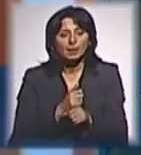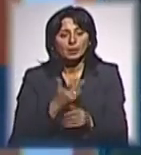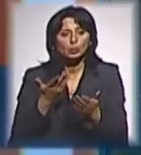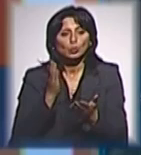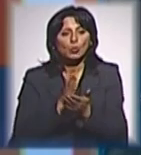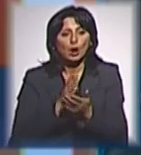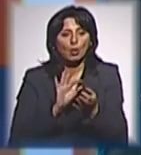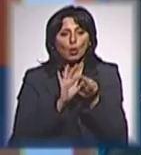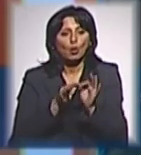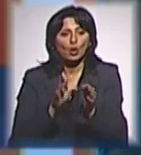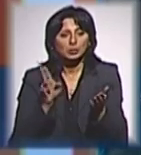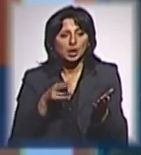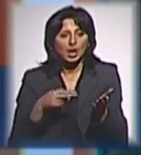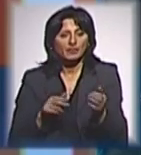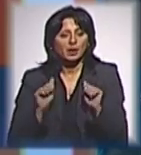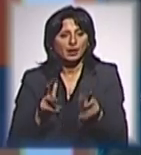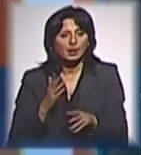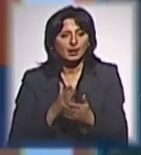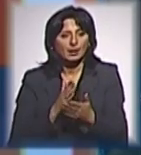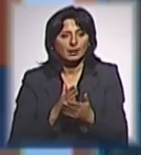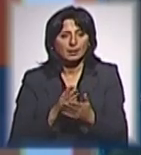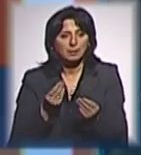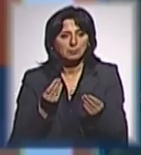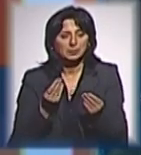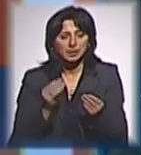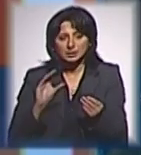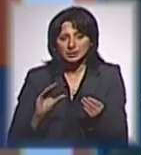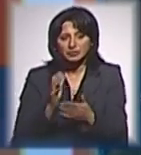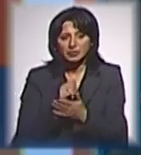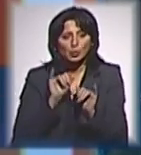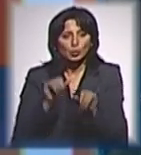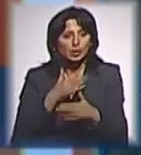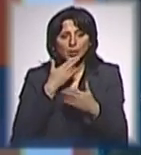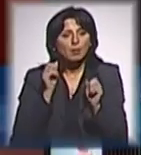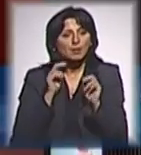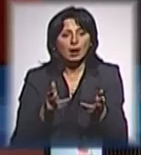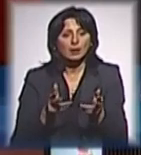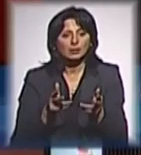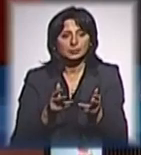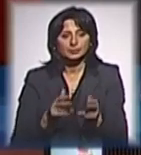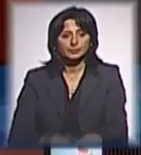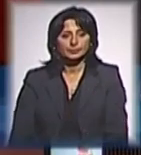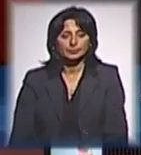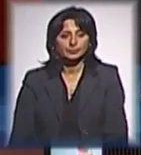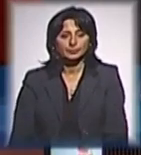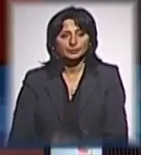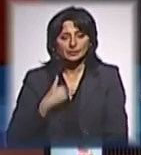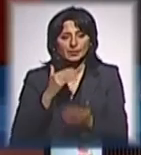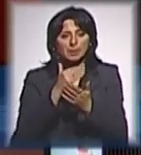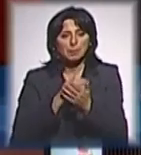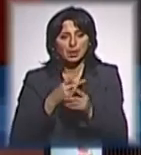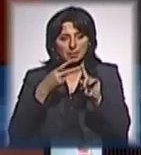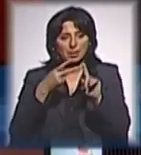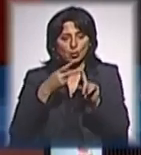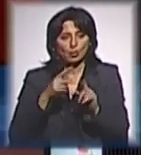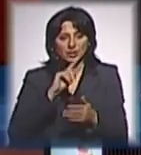თუ გაქვთ კონკრეტული გათვლები, აი ამასთან დაკავშირებით, რა ფინანსებით, რა რესურსით უნდა შეასრულოთ აი ეს დანაპირობა? ჩვენს პროგრამაში მეორე ბლოკი